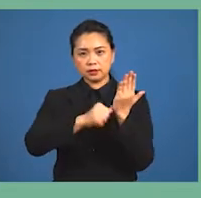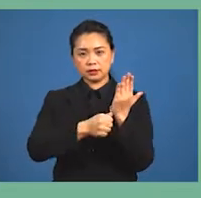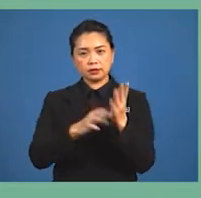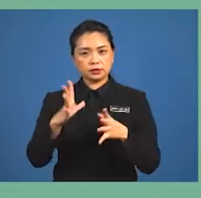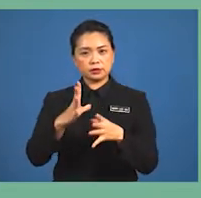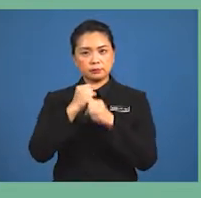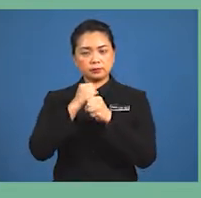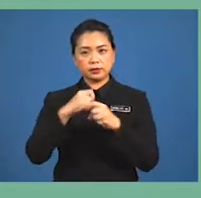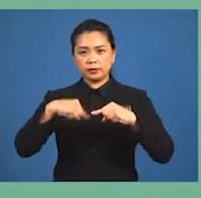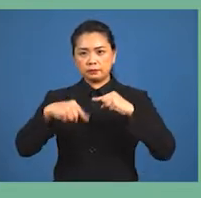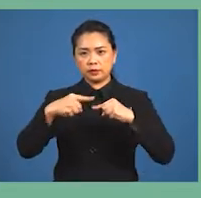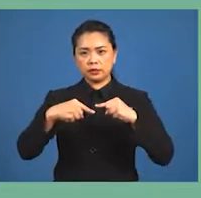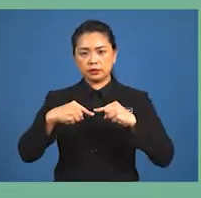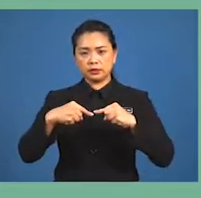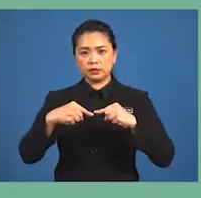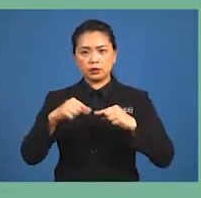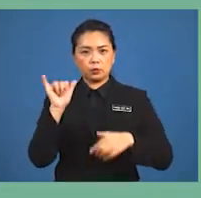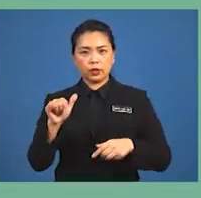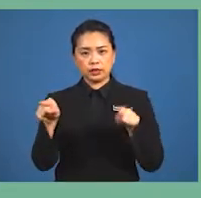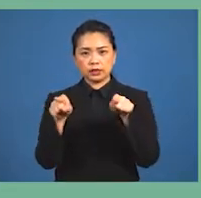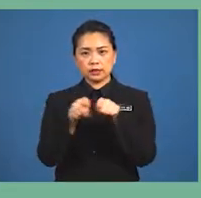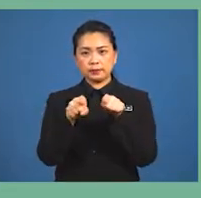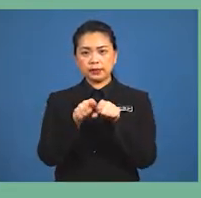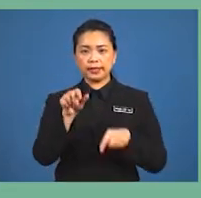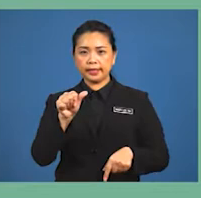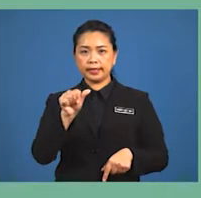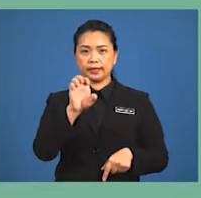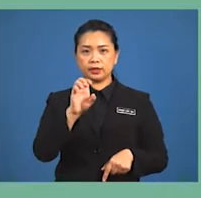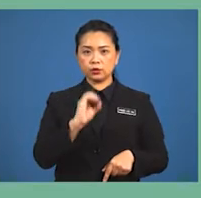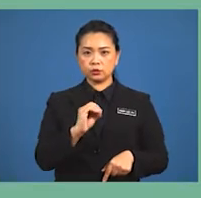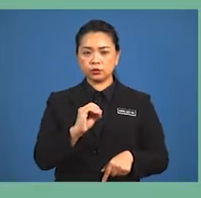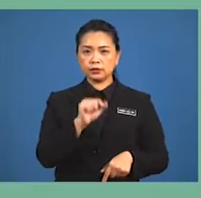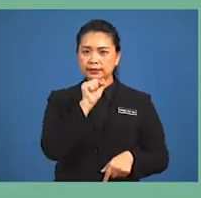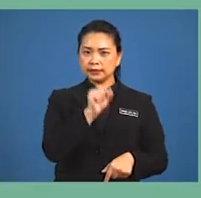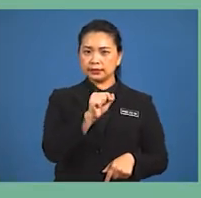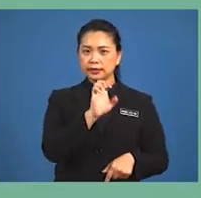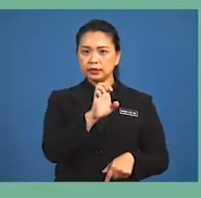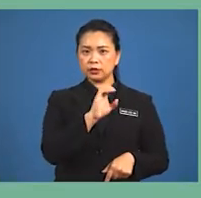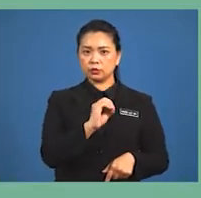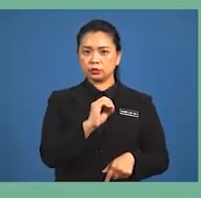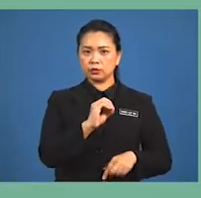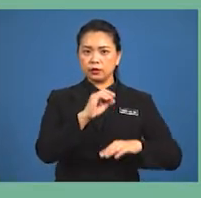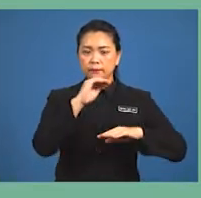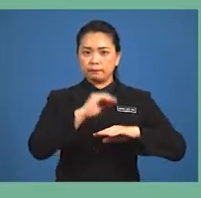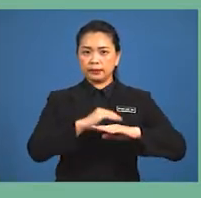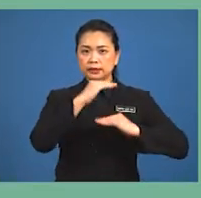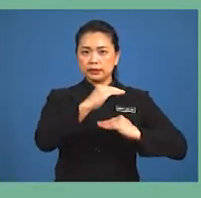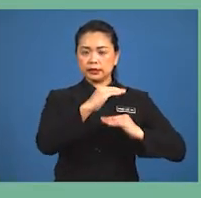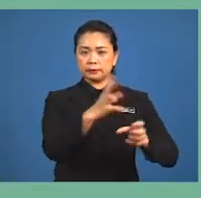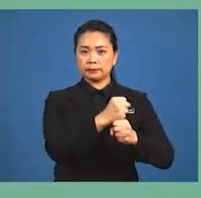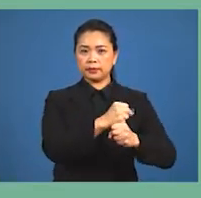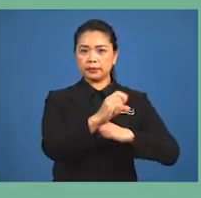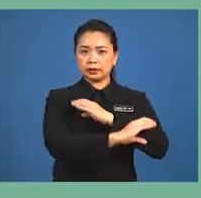asal tercapai apabila Y sama dengan AE0 di titik E0 pada tingkat pendapatan